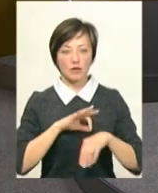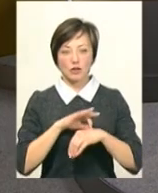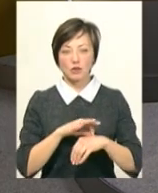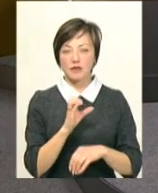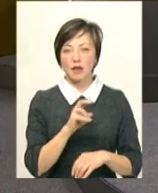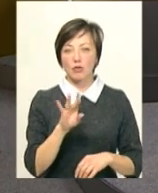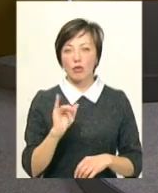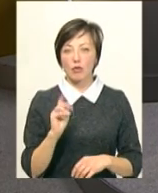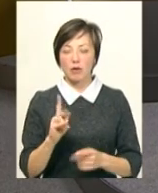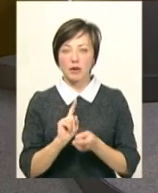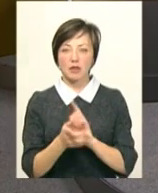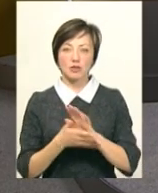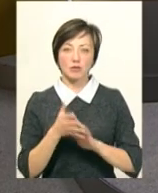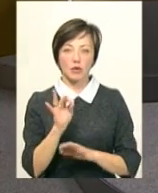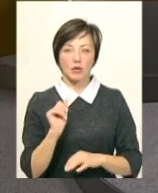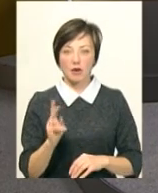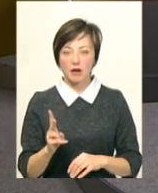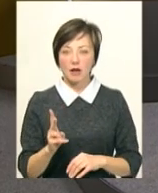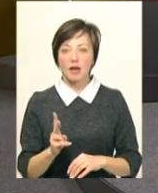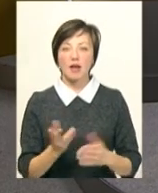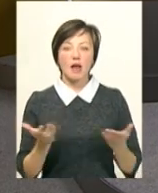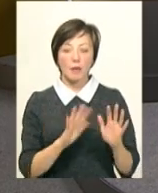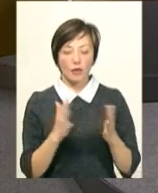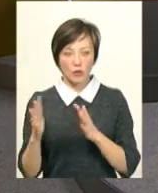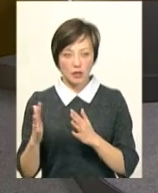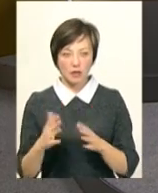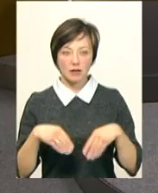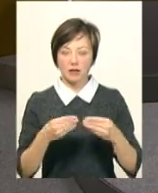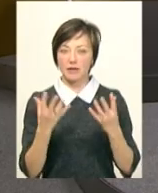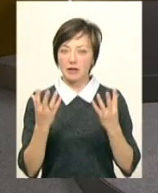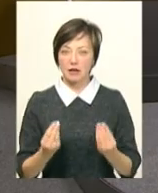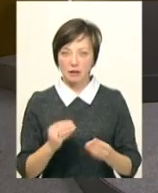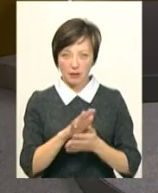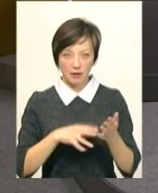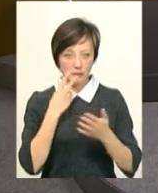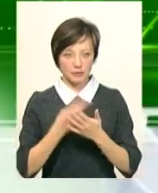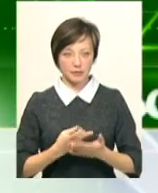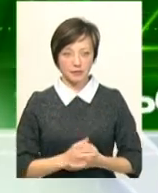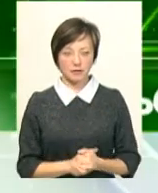Світлана Поробок, диктор жестової мови Ольга Рибак. Які події приніс нам день, дивіться далі.